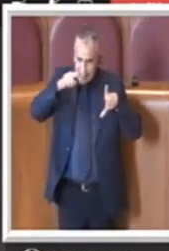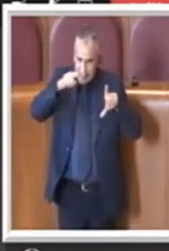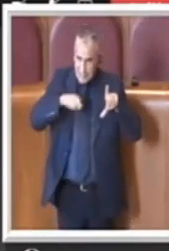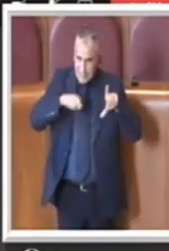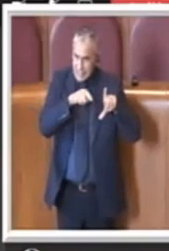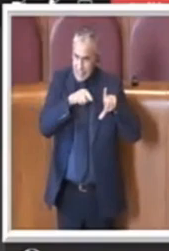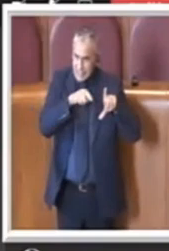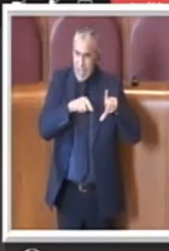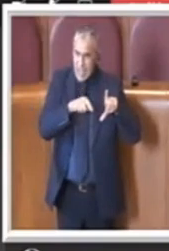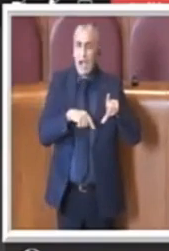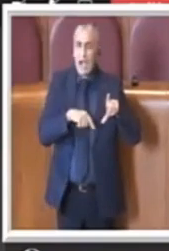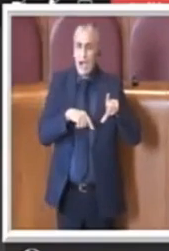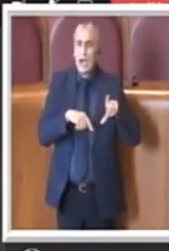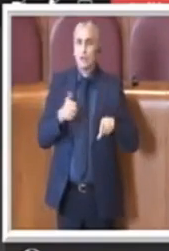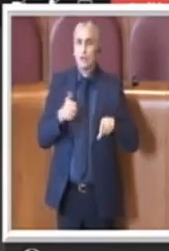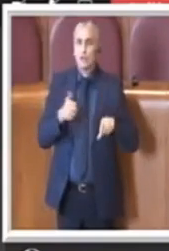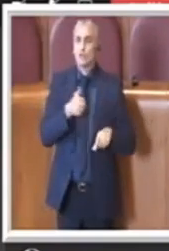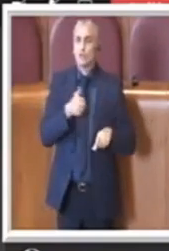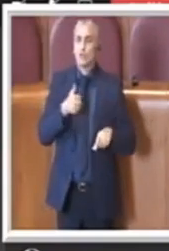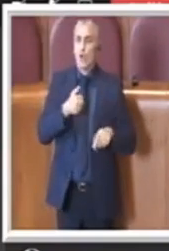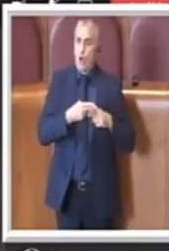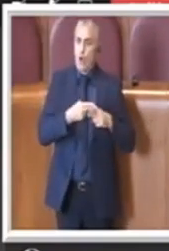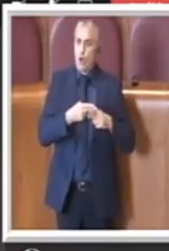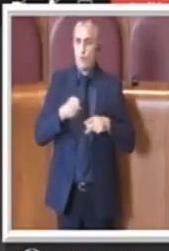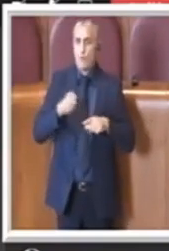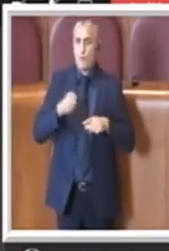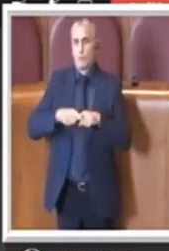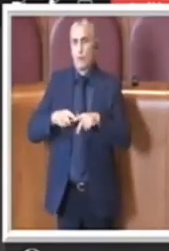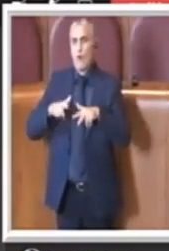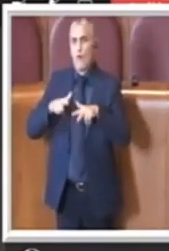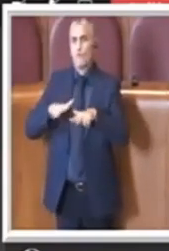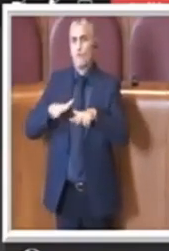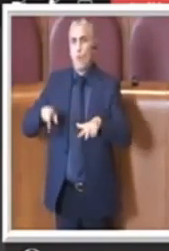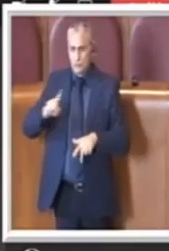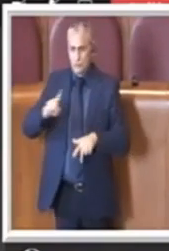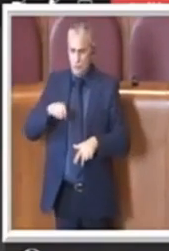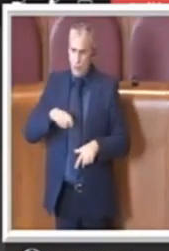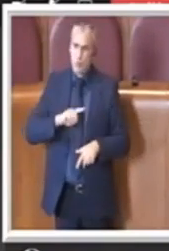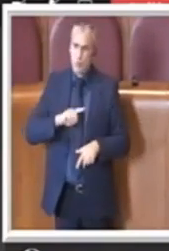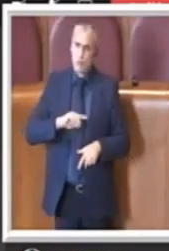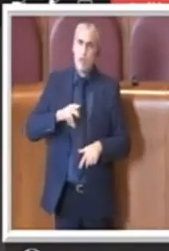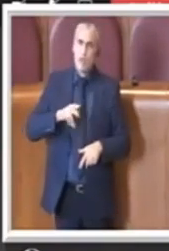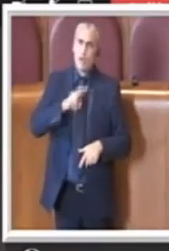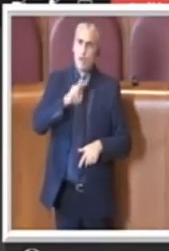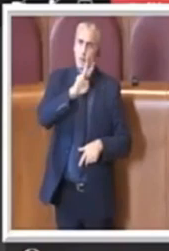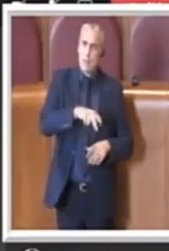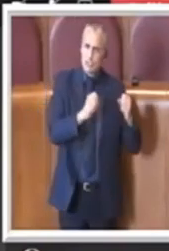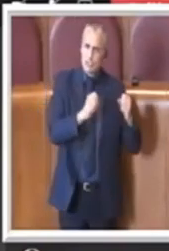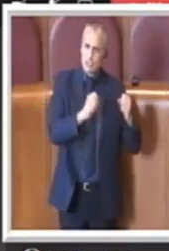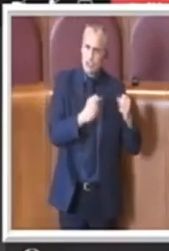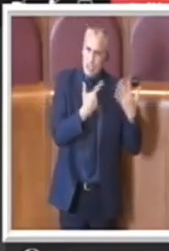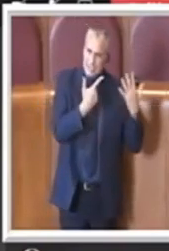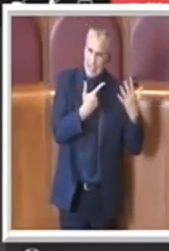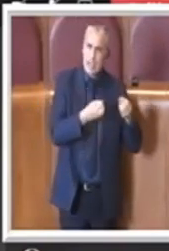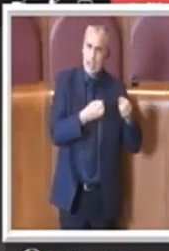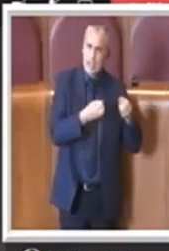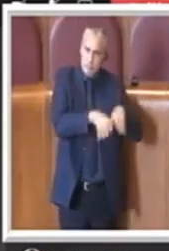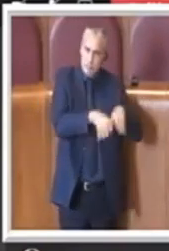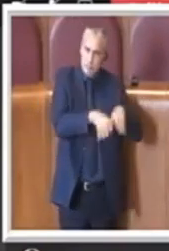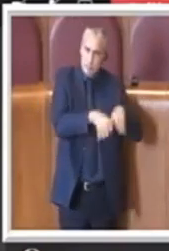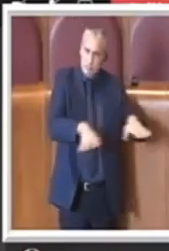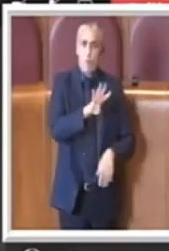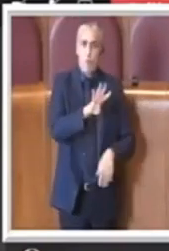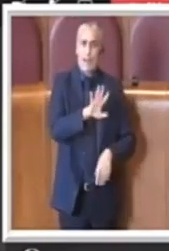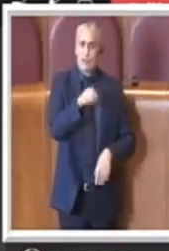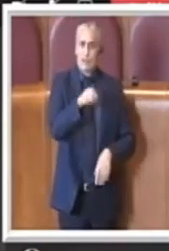quello di solo roma è più vicino ed è che nel 2017 le perdite erano al